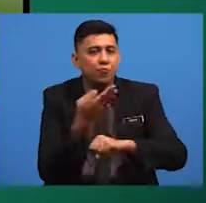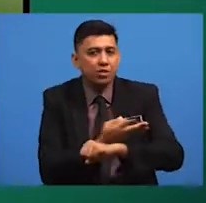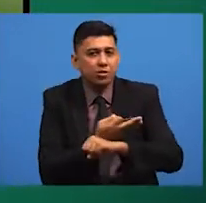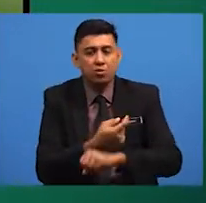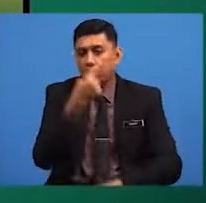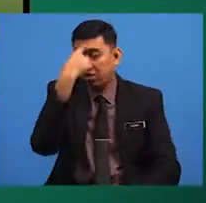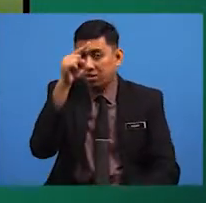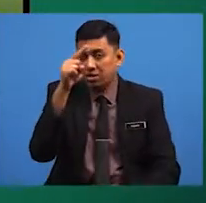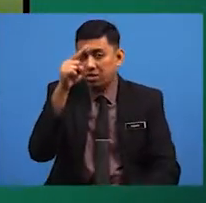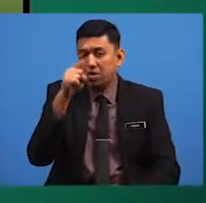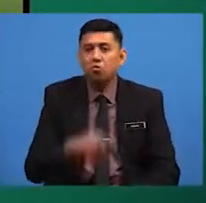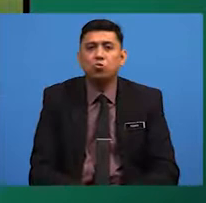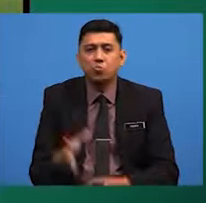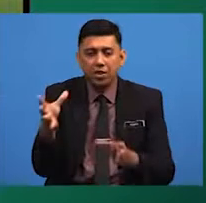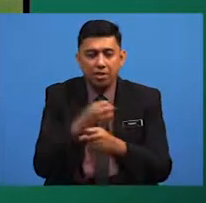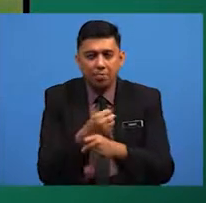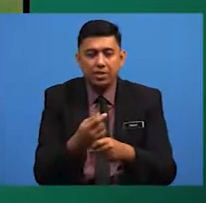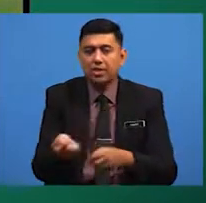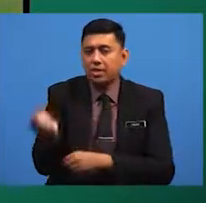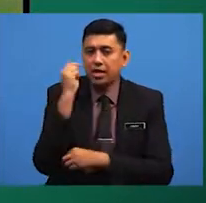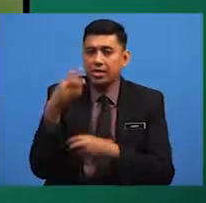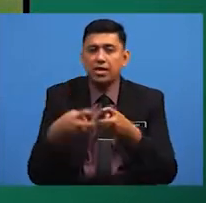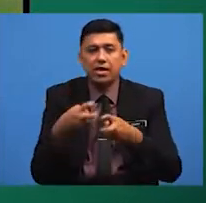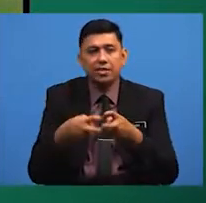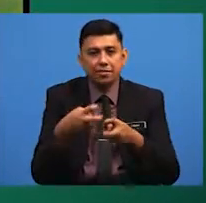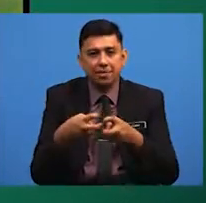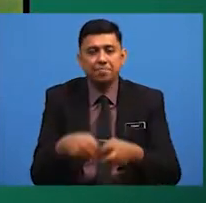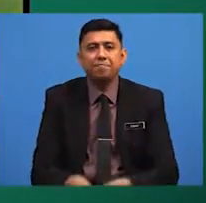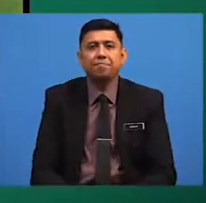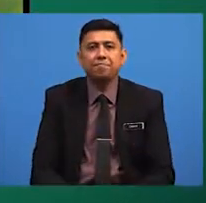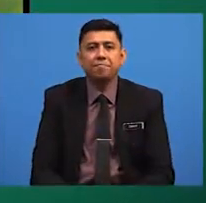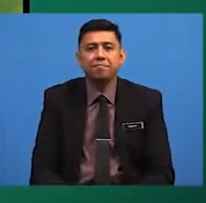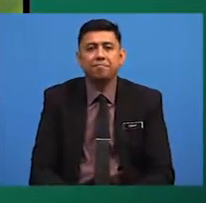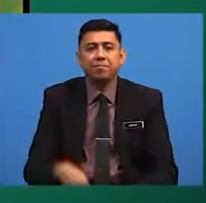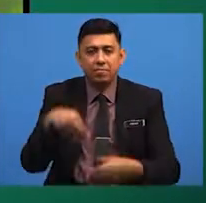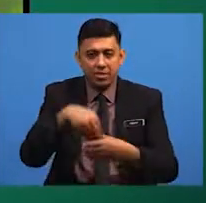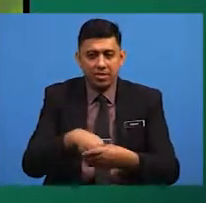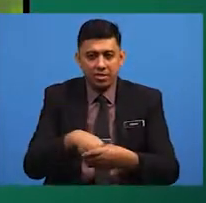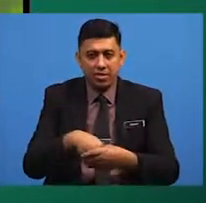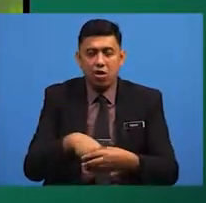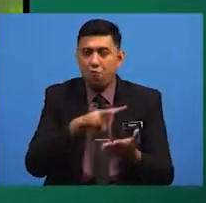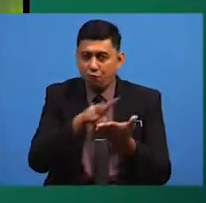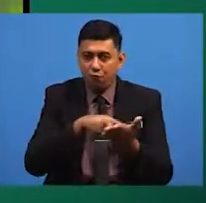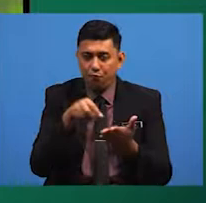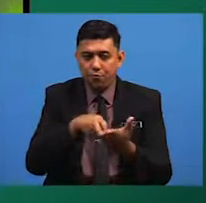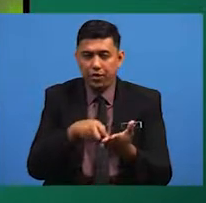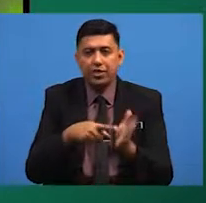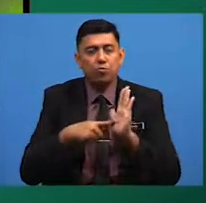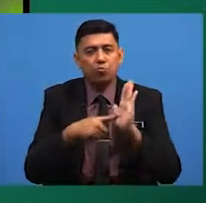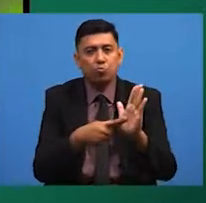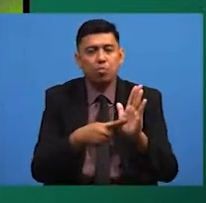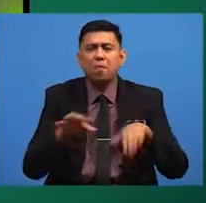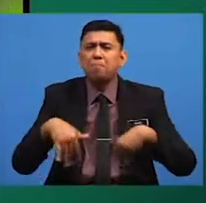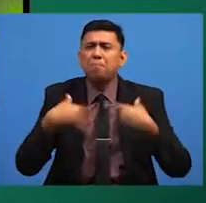untuk menjana isin aja elektrik dalam klip ini menunjukkan